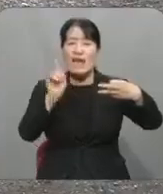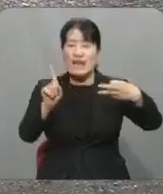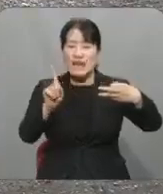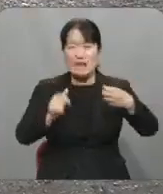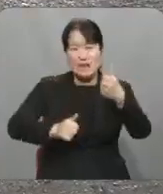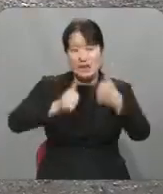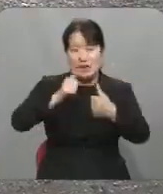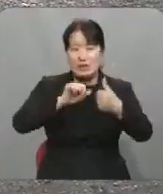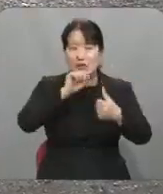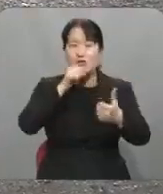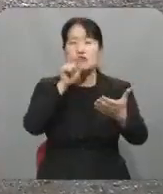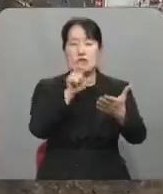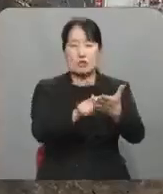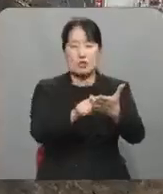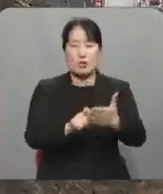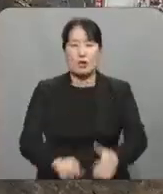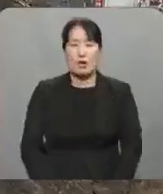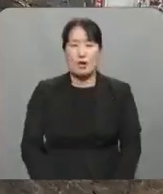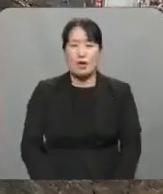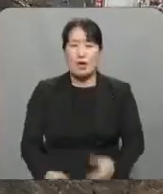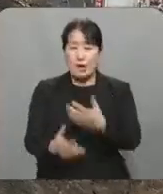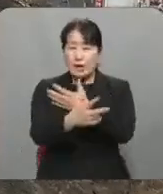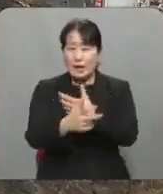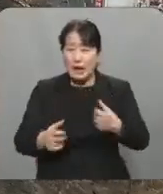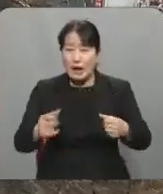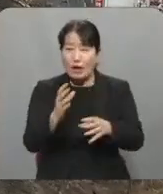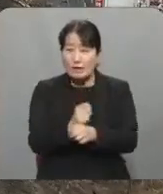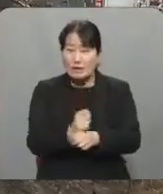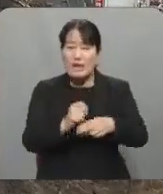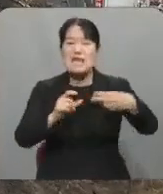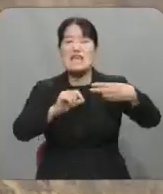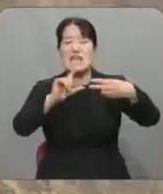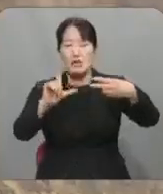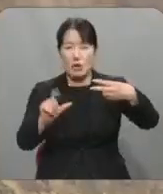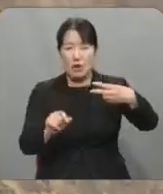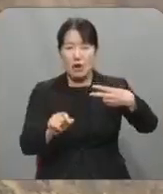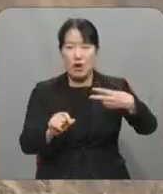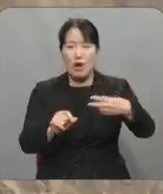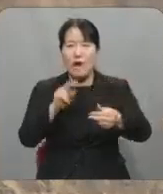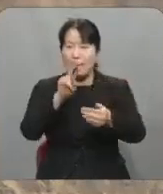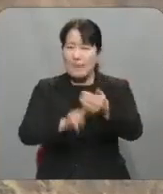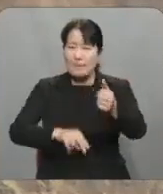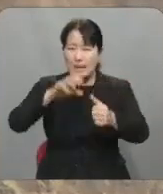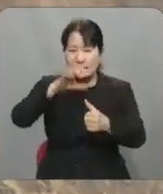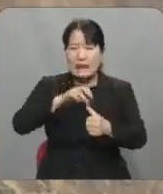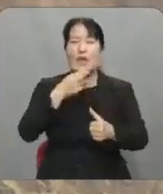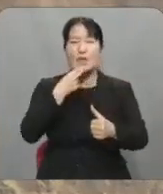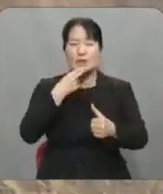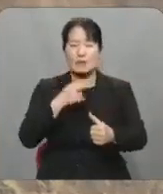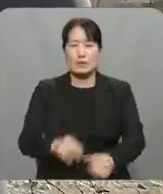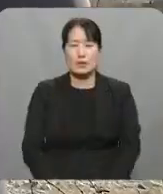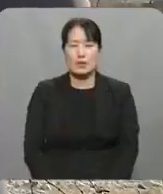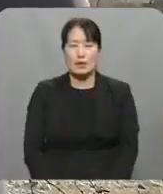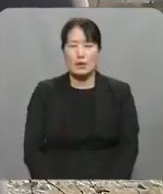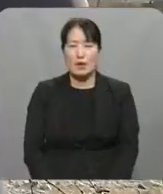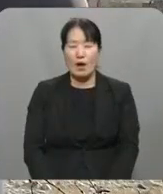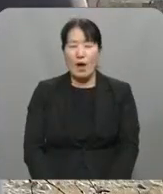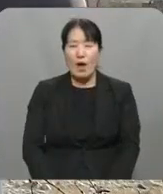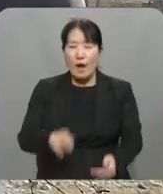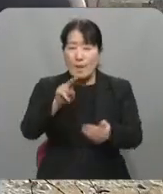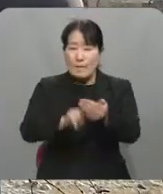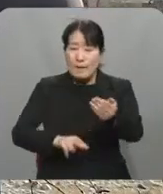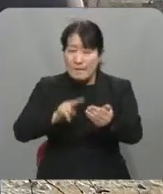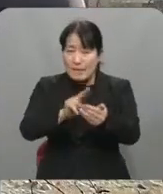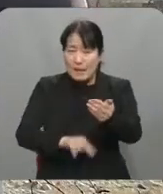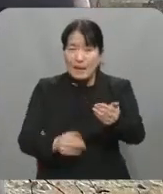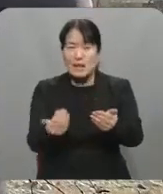기록했습니다 계약은 다음 달에 시작하며 별도의 전매 제한은 없습니다 이런 가운데 본격적인 분양 0